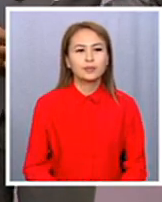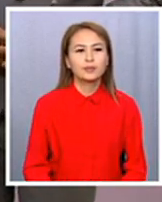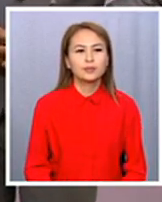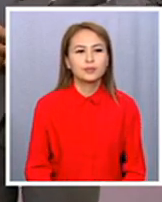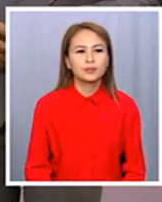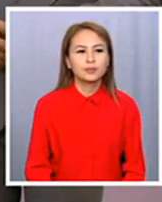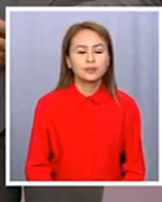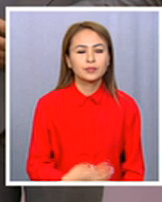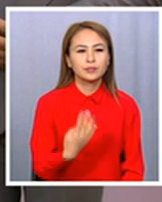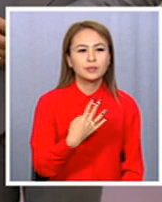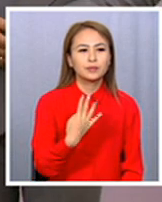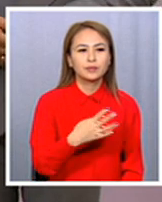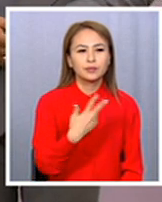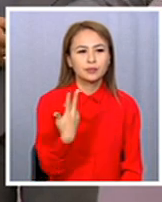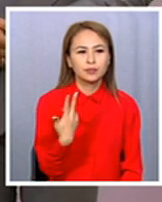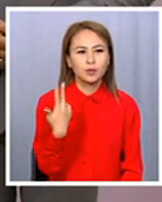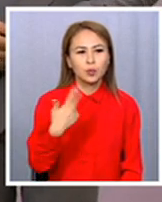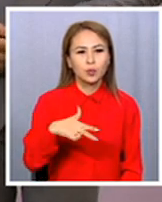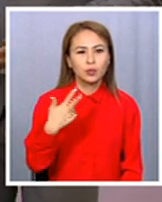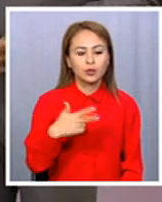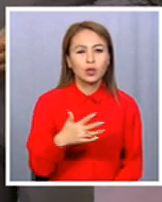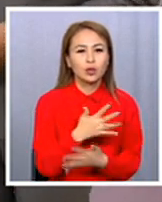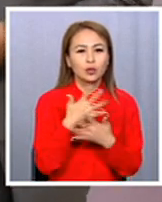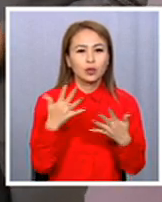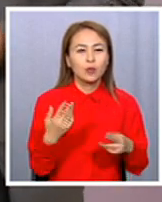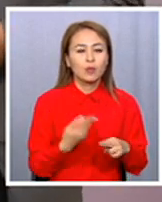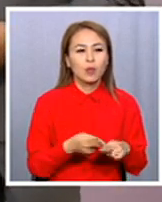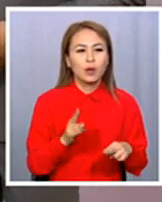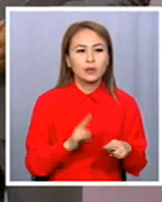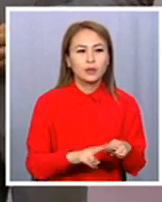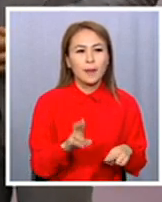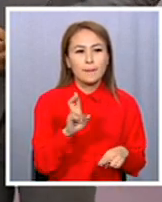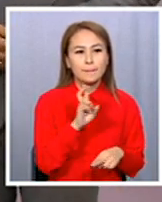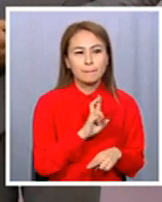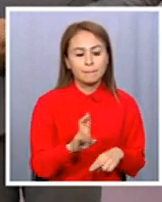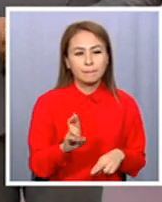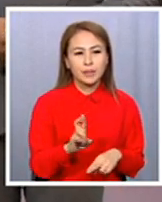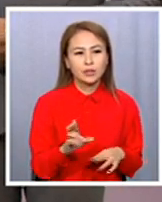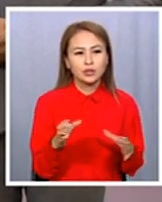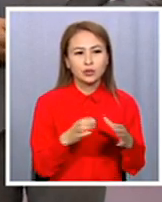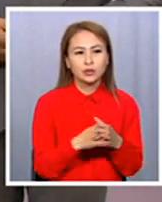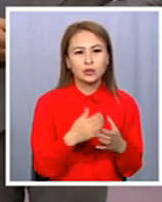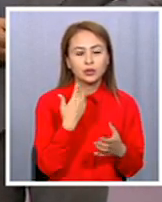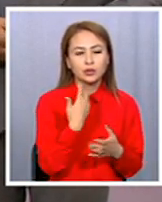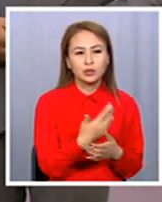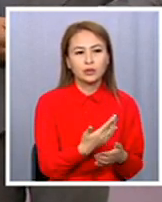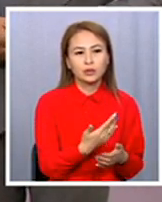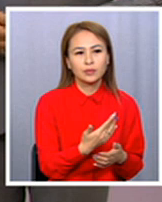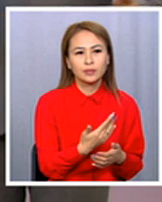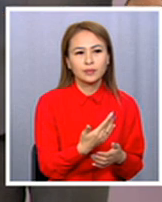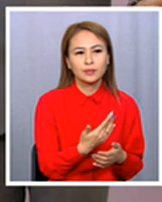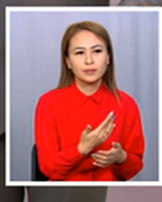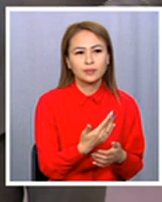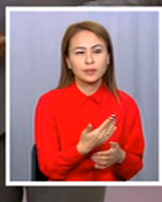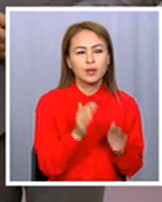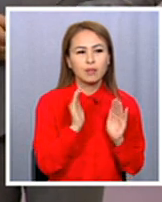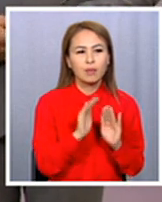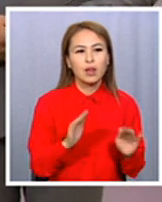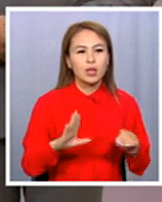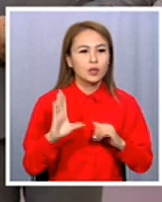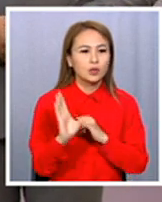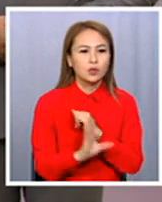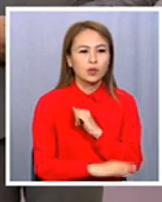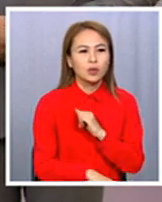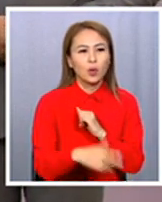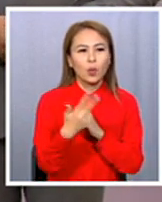43 саны 30-дан үлкен болғандықтан Б жиынының элементі. Балалар, соңында